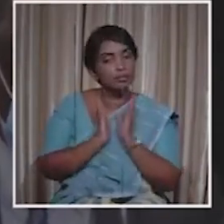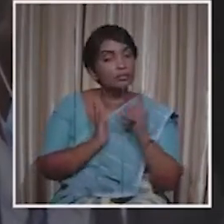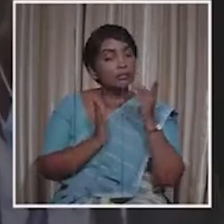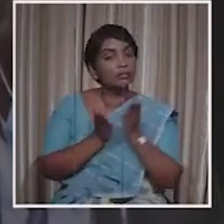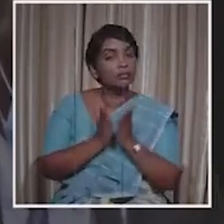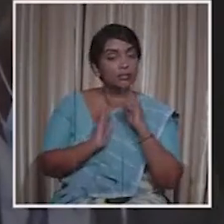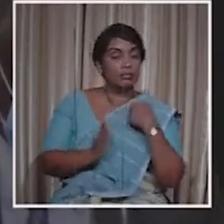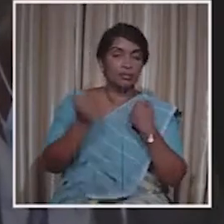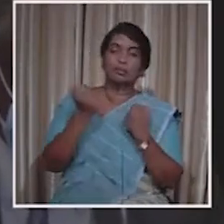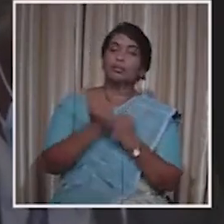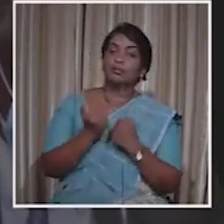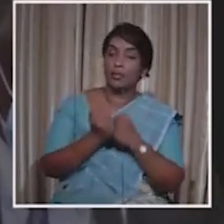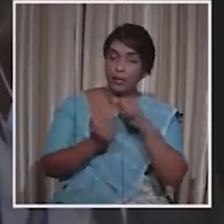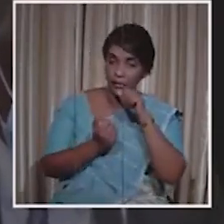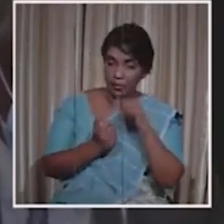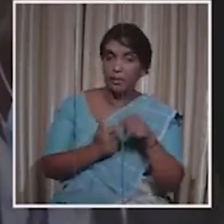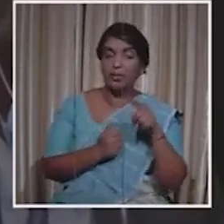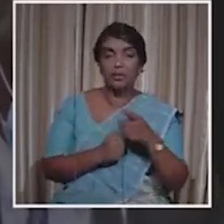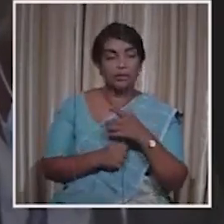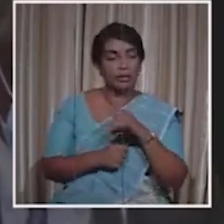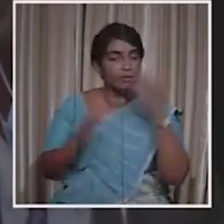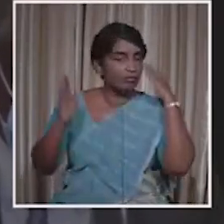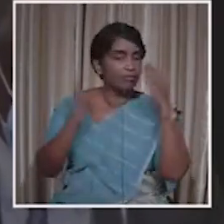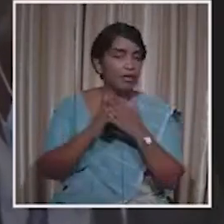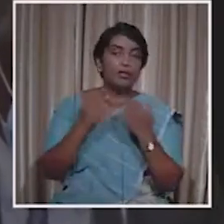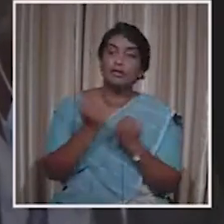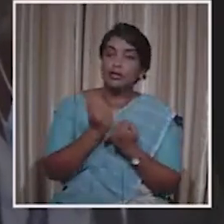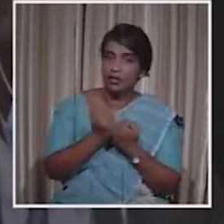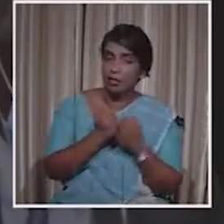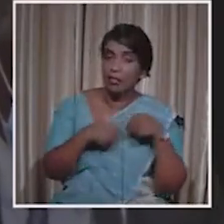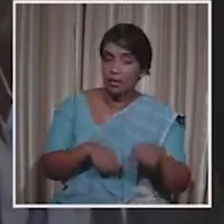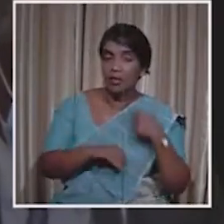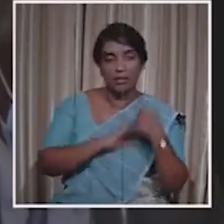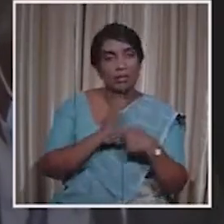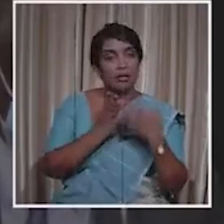உண்மையான இதய சுத்தியோடு தருகின்ற உதவிகளும் இந்த நாட்டுக்கான மிகப்பெரிய